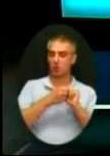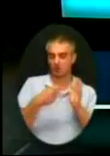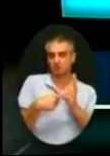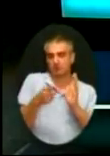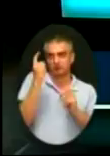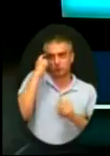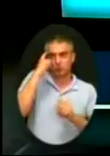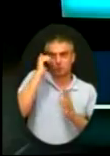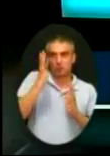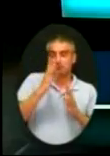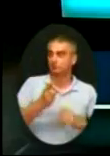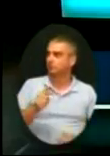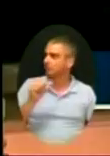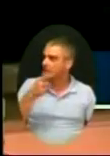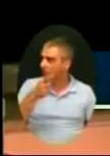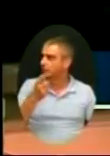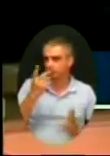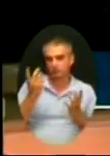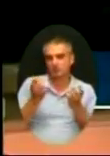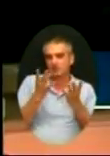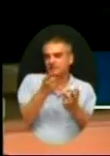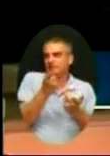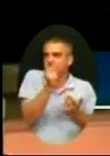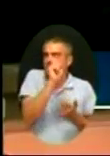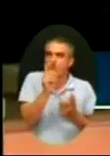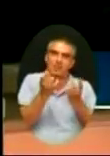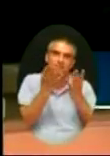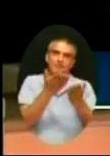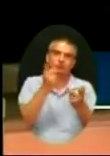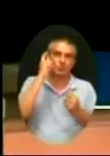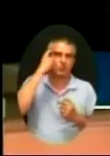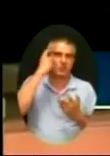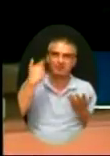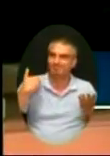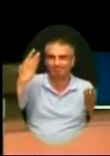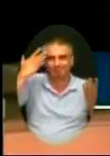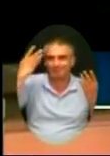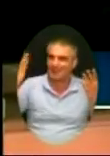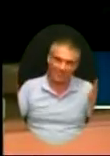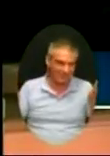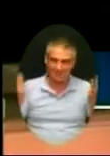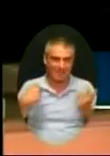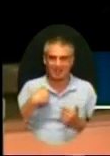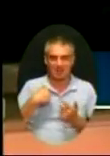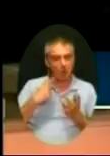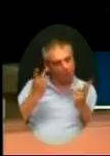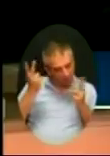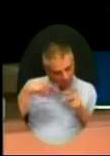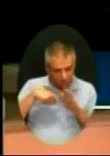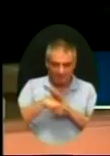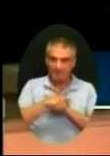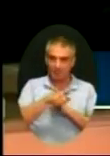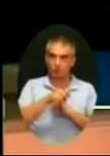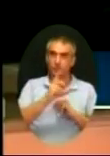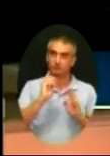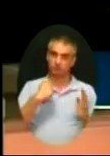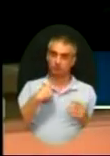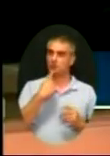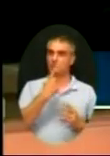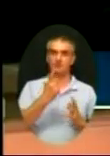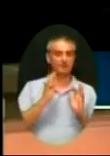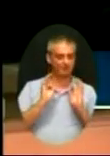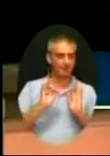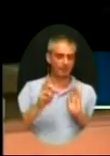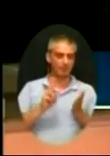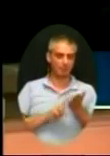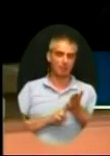שבגלל זה הוא מודאג. תראה, א', הוא כנראה בטבעי שלו, יכול להיות שבטבעי שלו הוא מודאג, אני לא יודע, אני לא מפנח אותו, אני יכול להגיד דבר כזה,